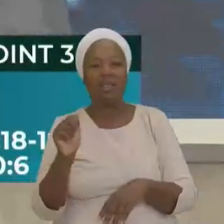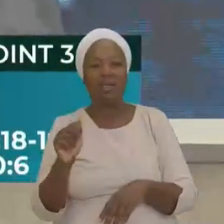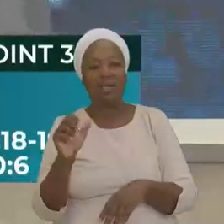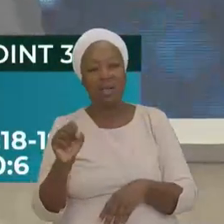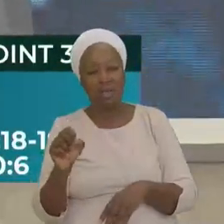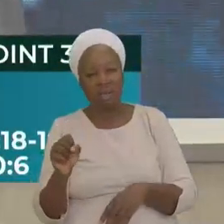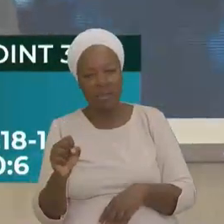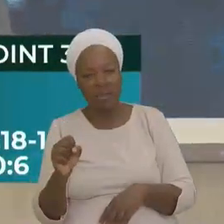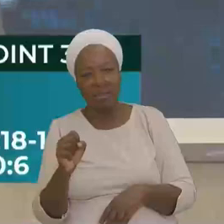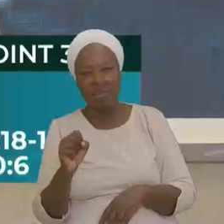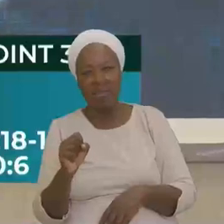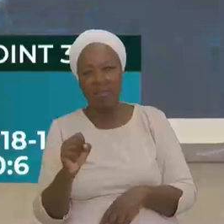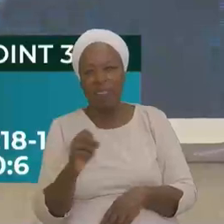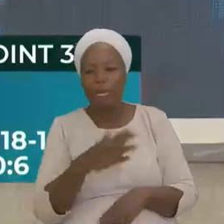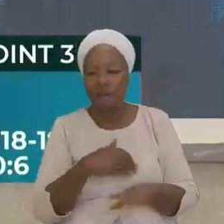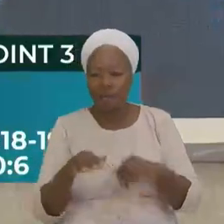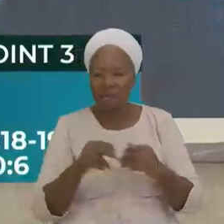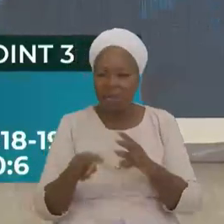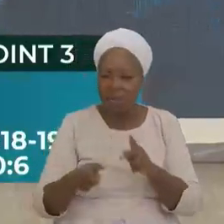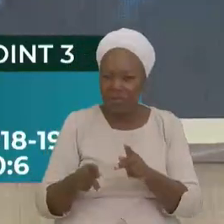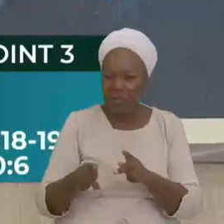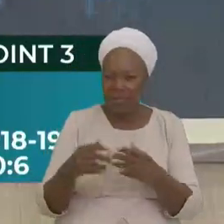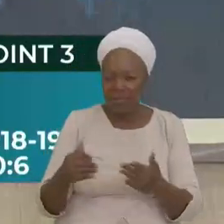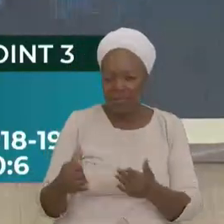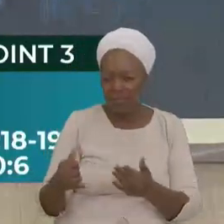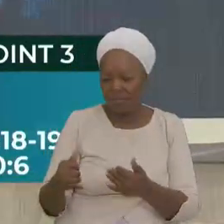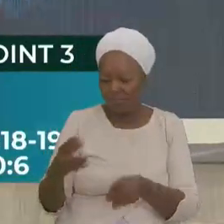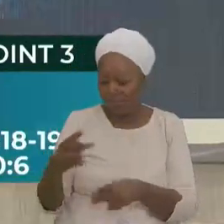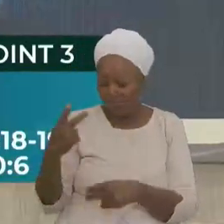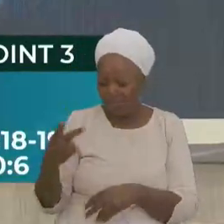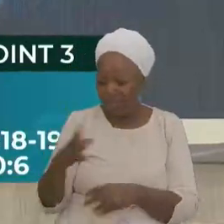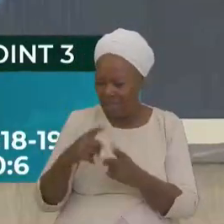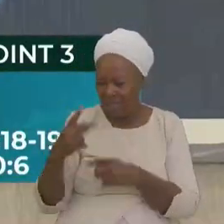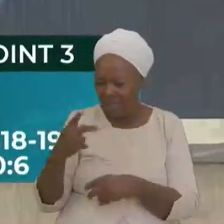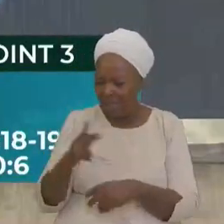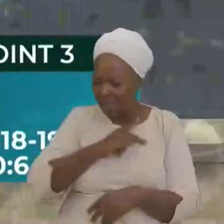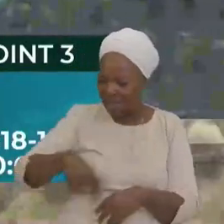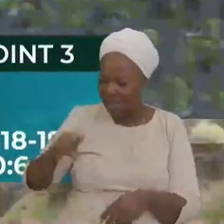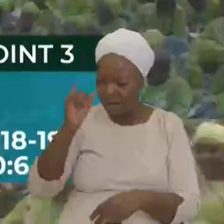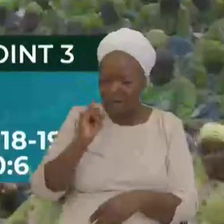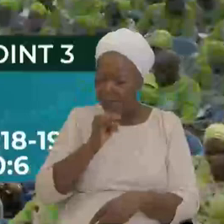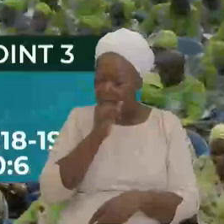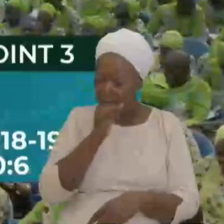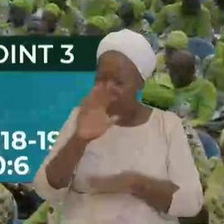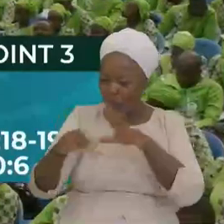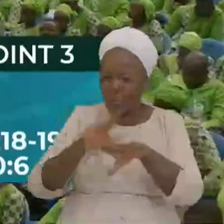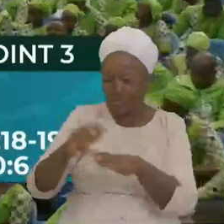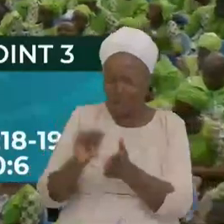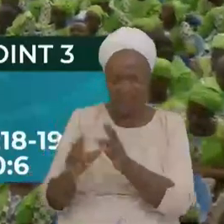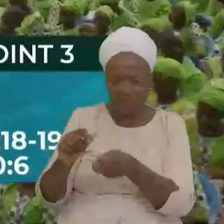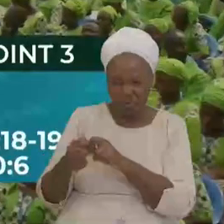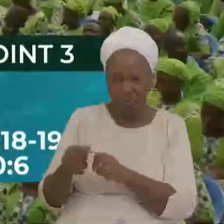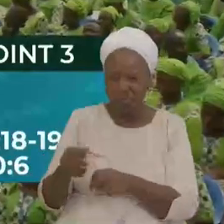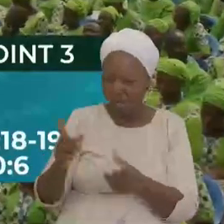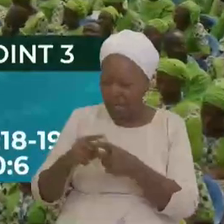Ces gens ont répandu leurs habits par terre. Ils ont dit, roi d'Israël, marche